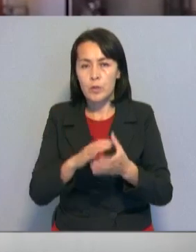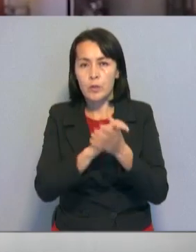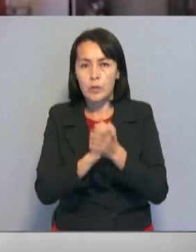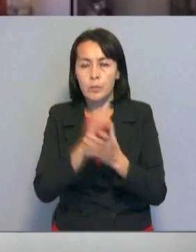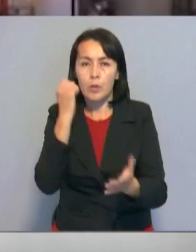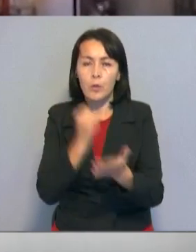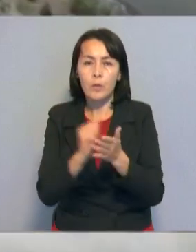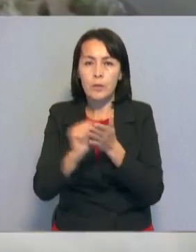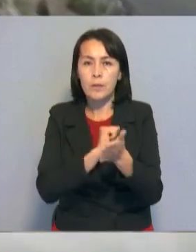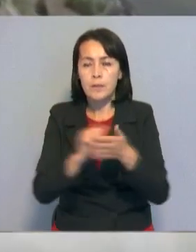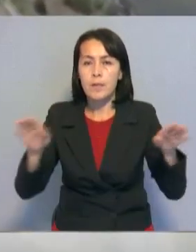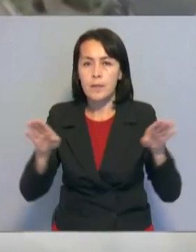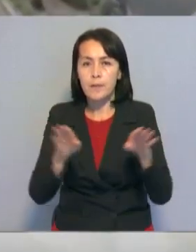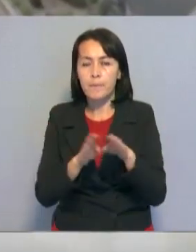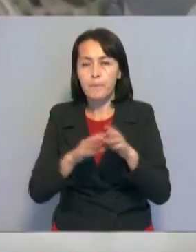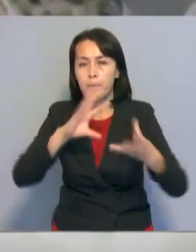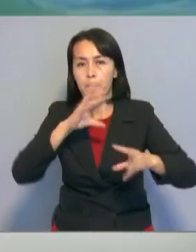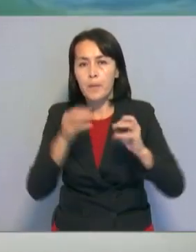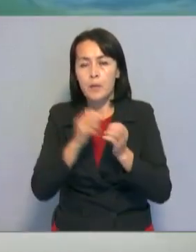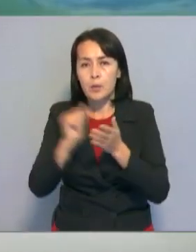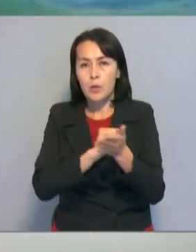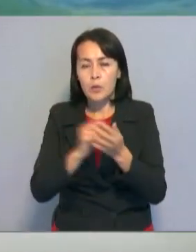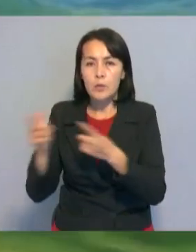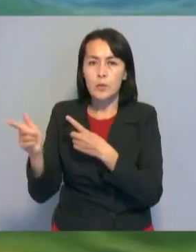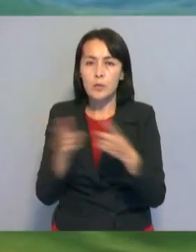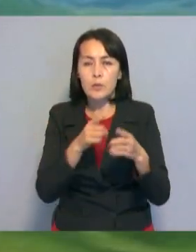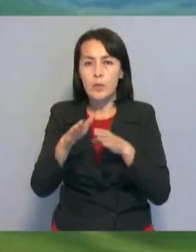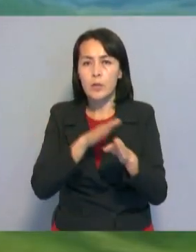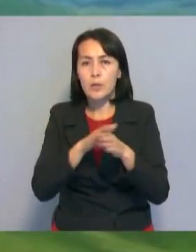қол қойылған құжаттарға негізделеді. Қорытынды құжатты дайындау үшін